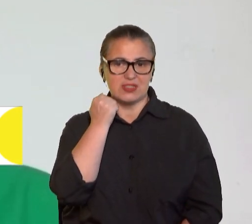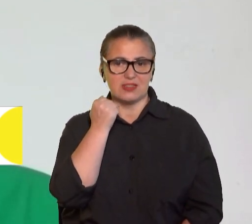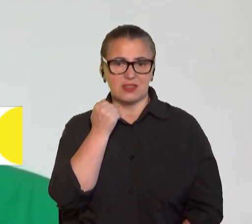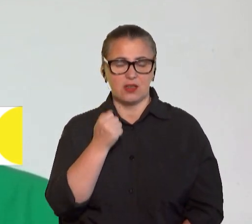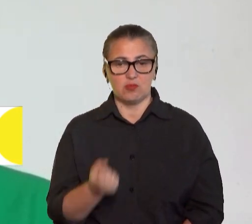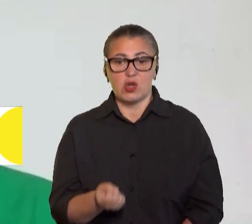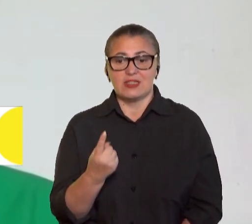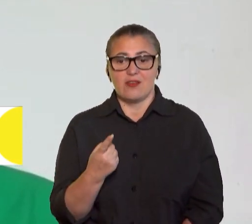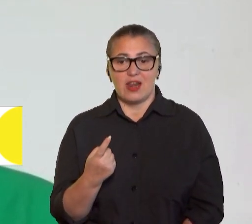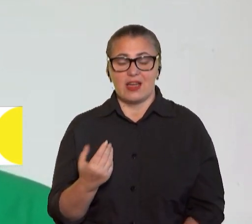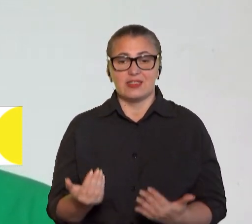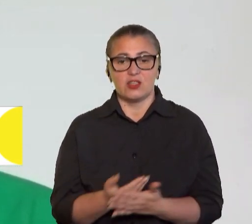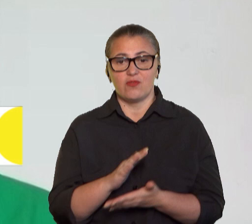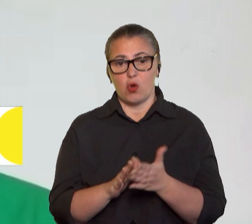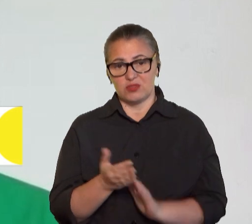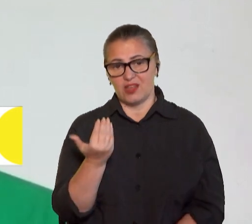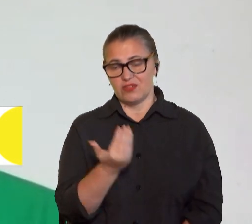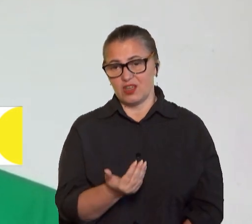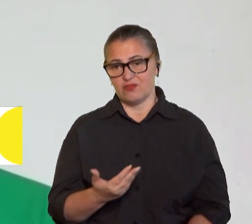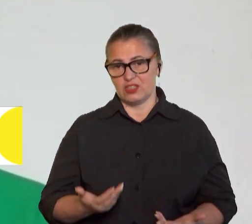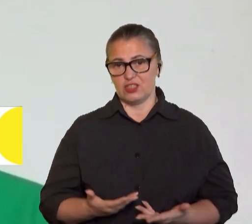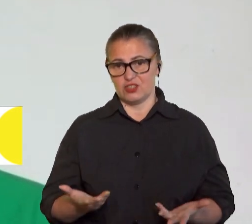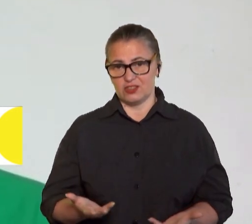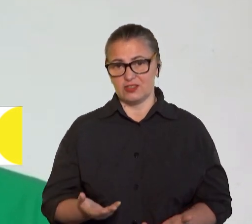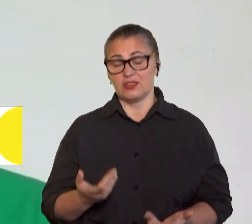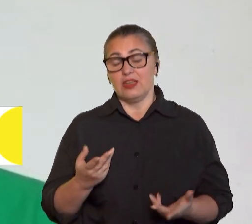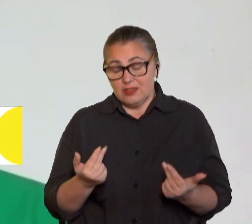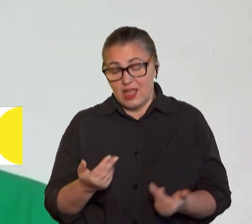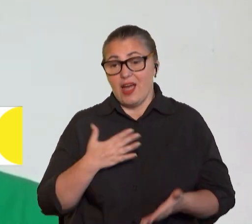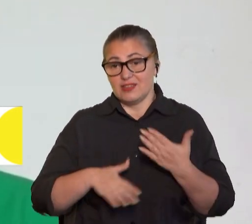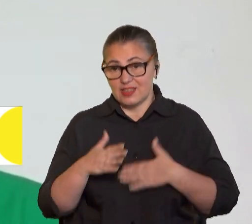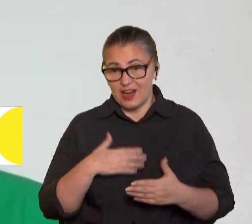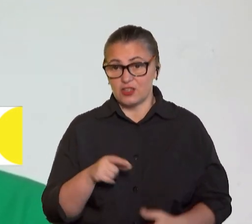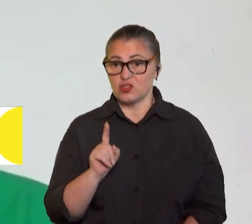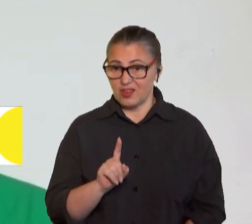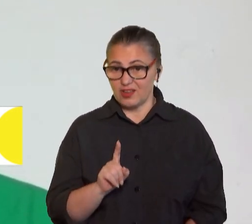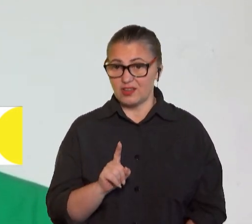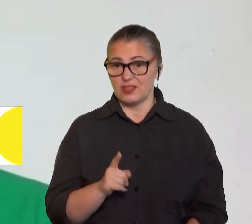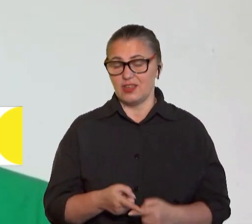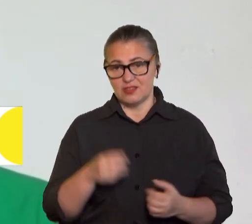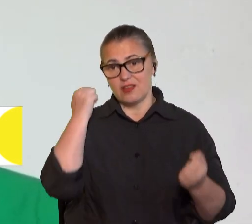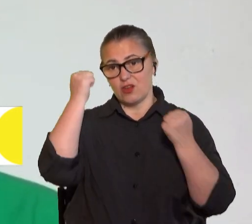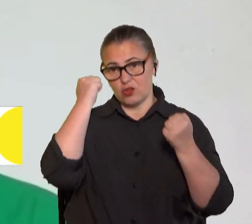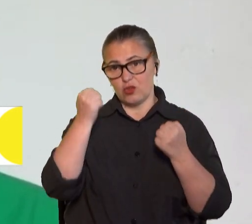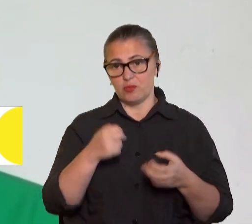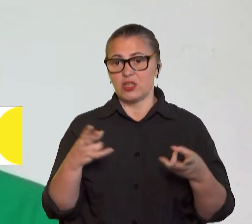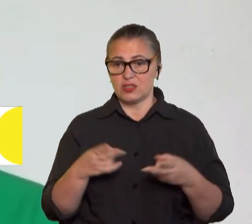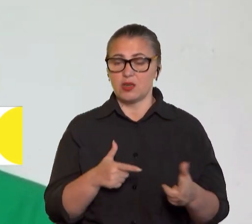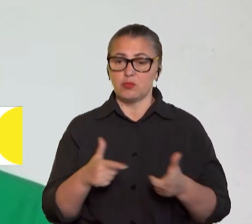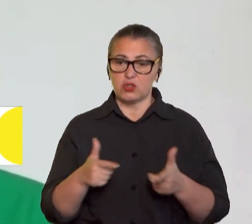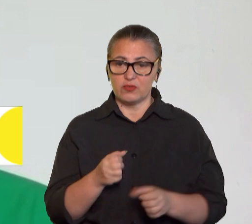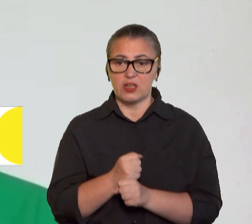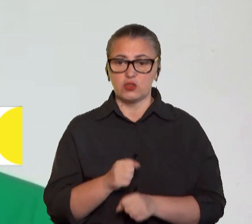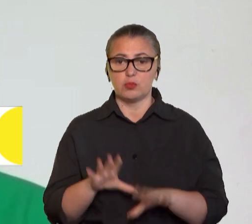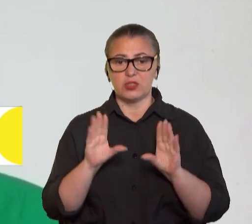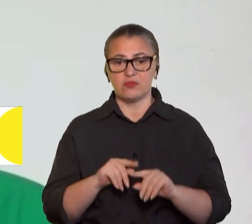тут з'являється нова обставина в її житті. Онук чи онука, так, це радісно, але це в той самий час клопіт, і ми маємо підготувати, зробити все